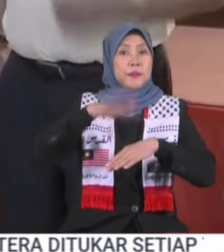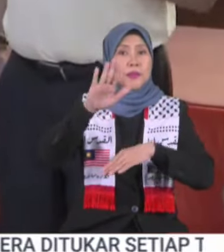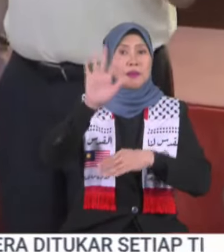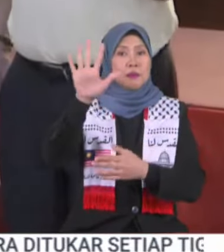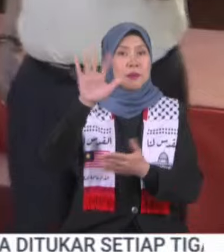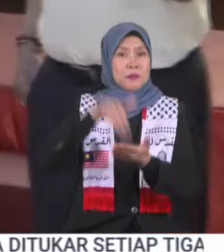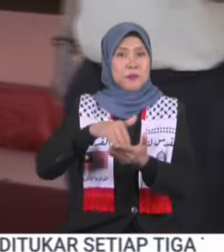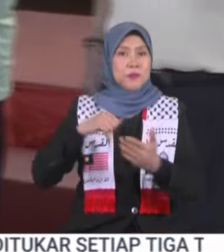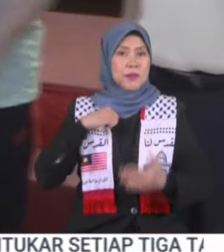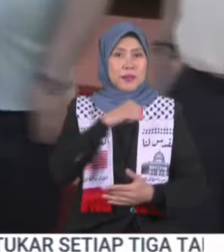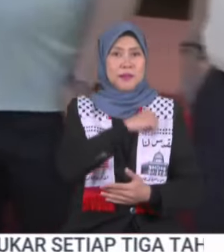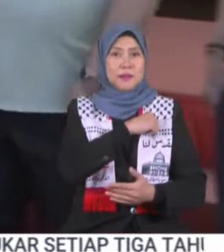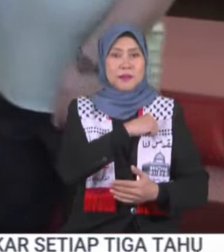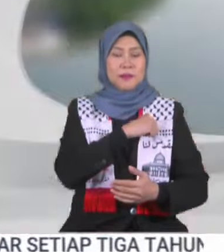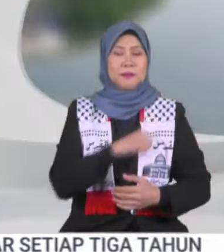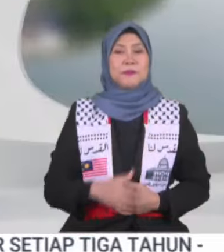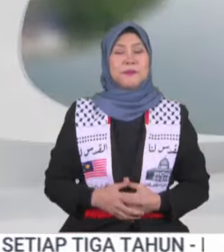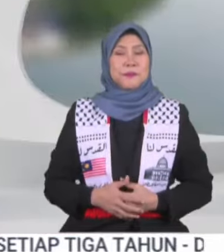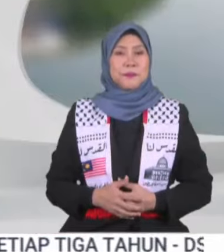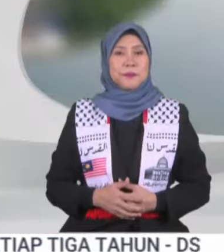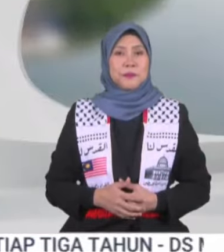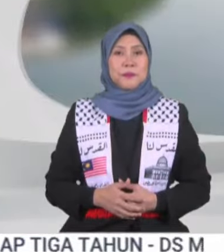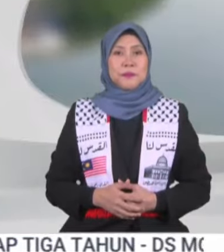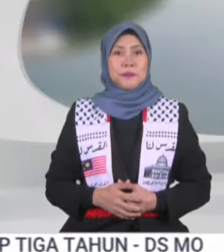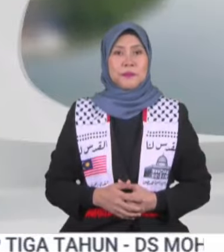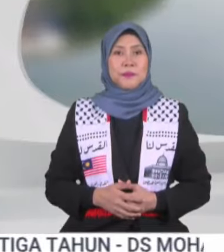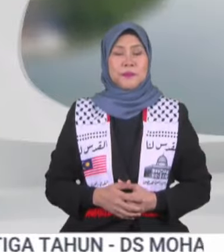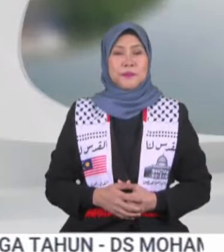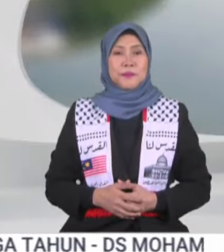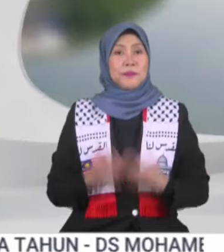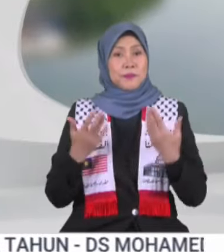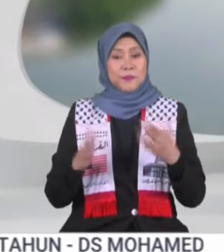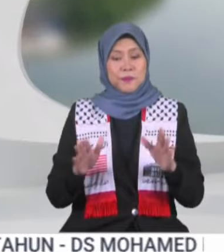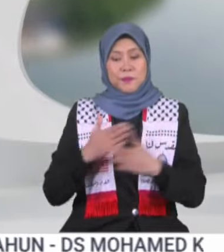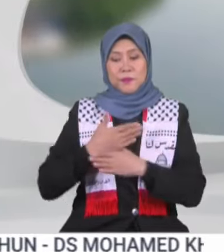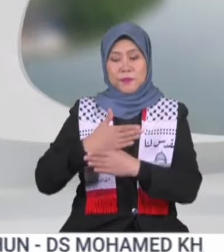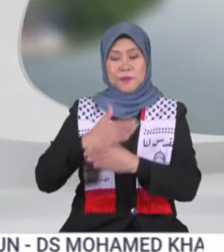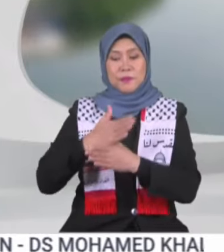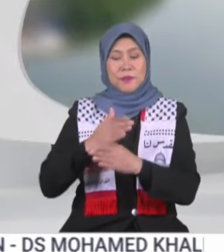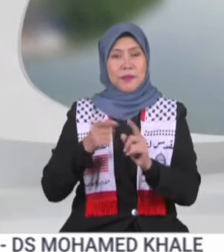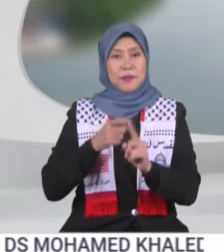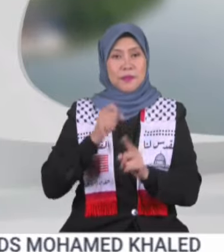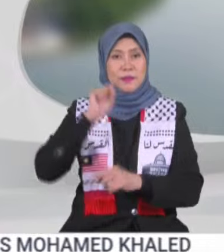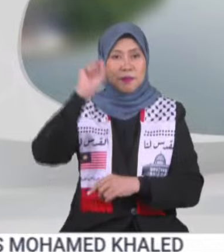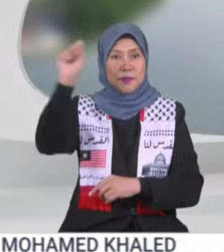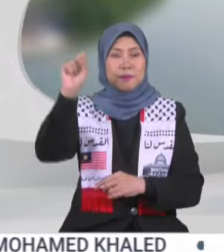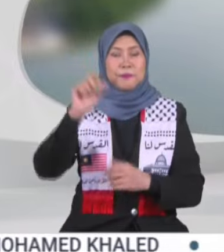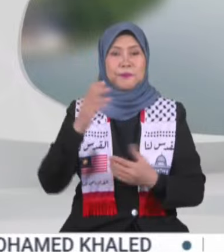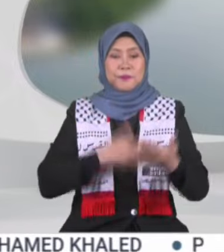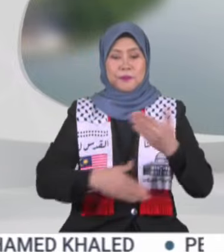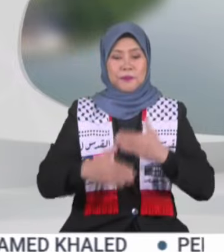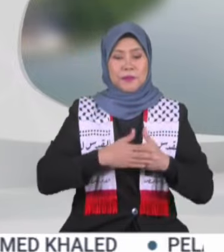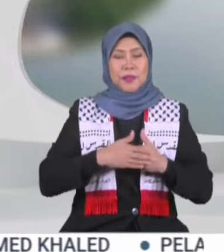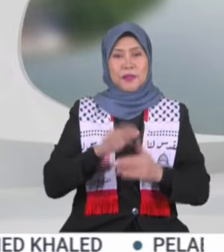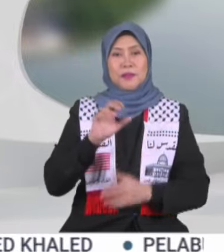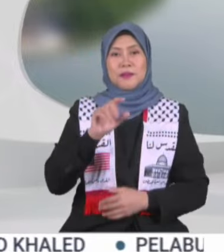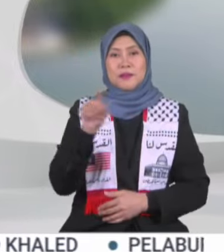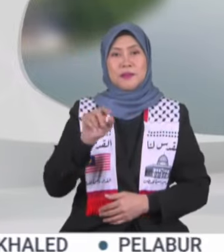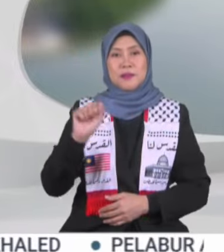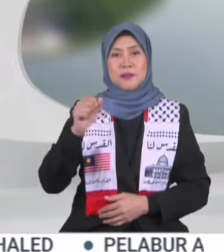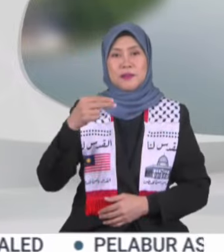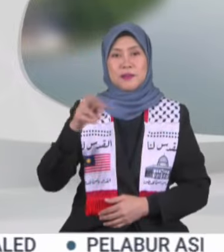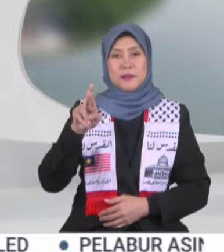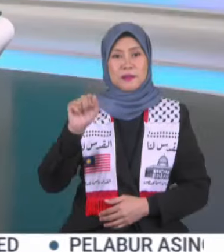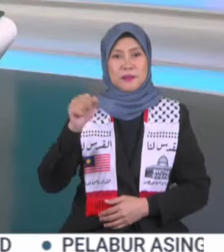5000 ahli baik saudara Sekian perkongsian dari negeri di bawah payu kembali bersama Zahira